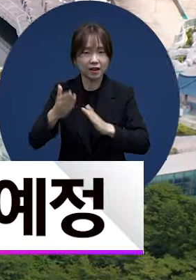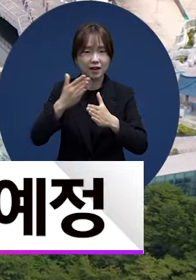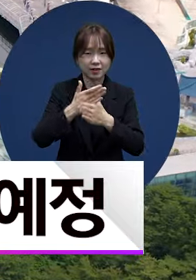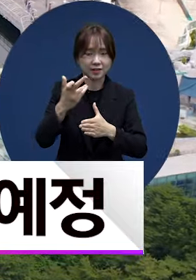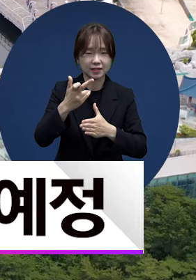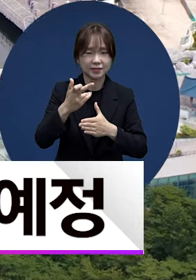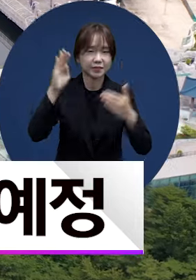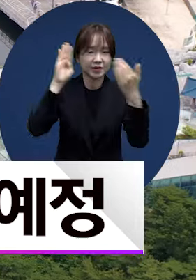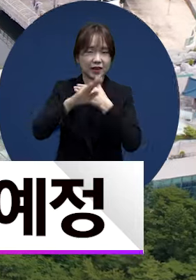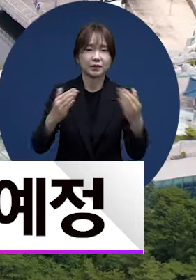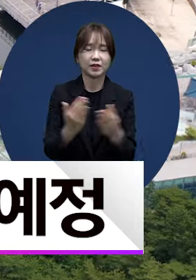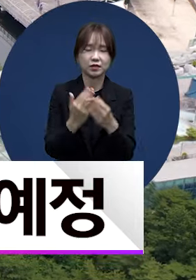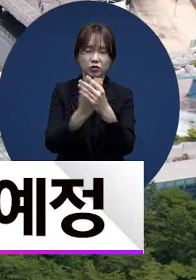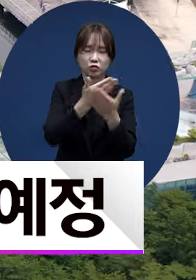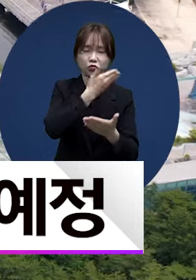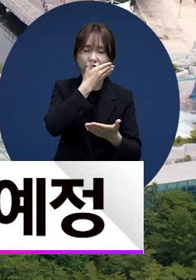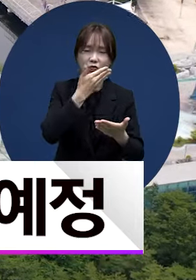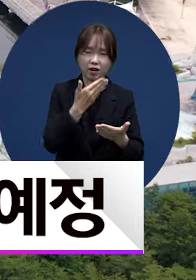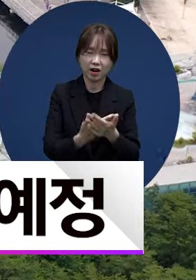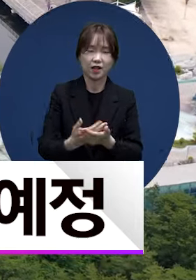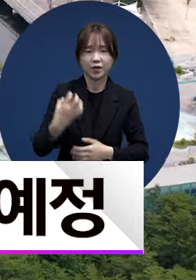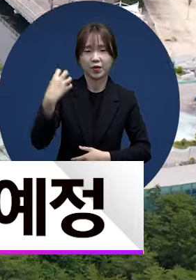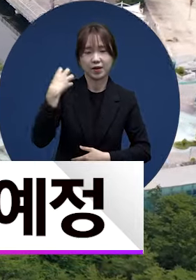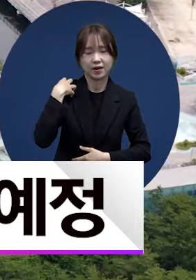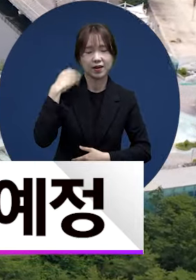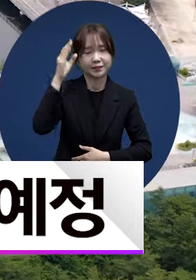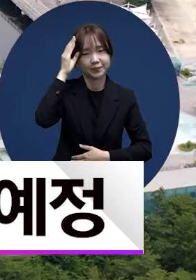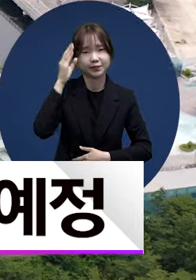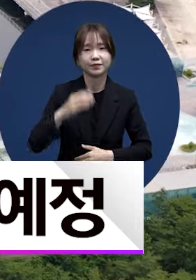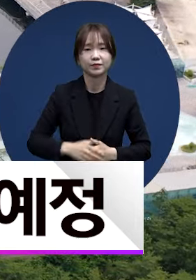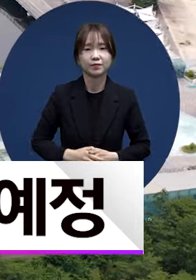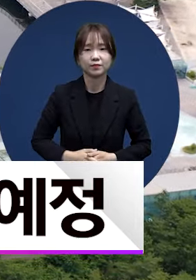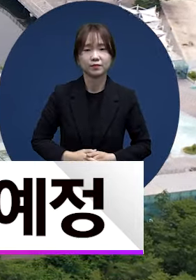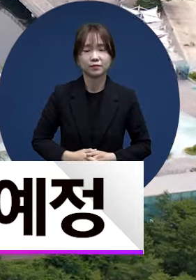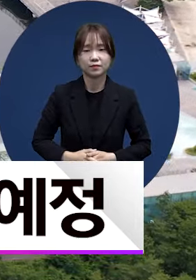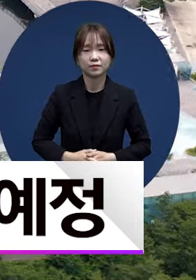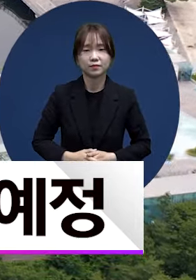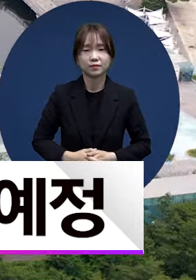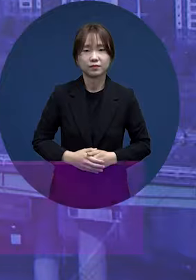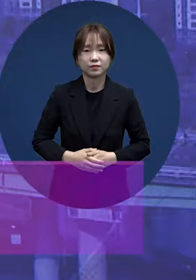변화는 양산시의 미래 발전에 중요한 이정표가 될 것으로 기대됩니다.